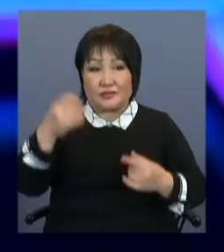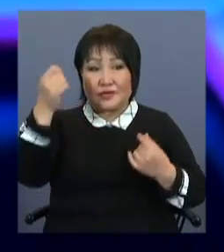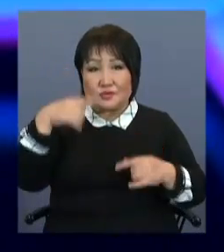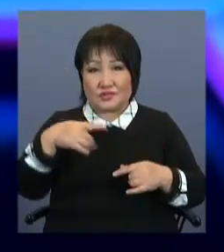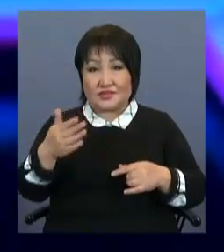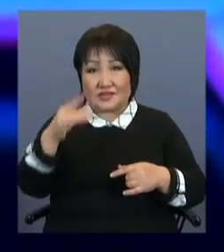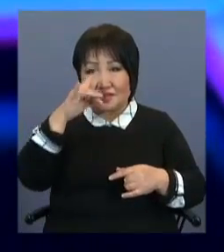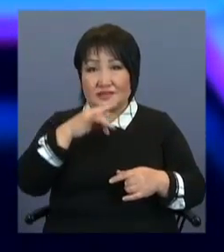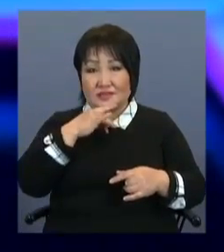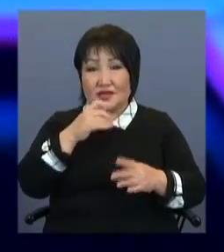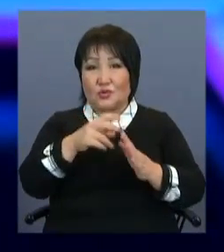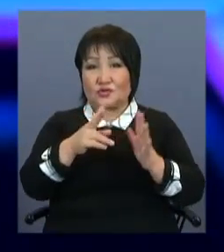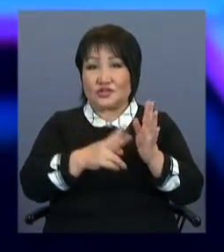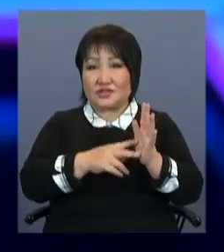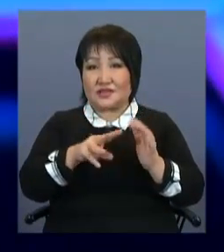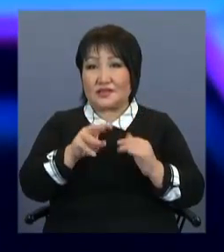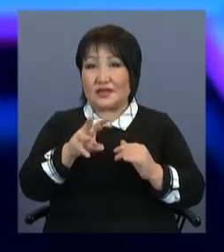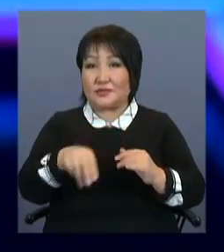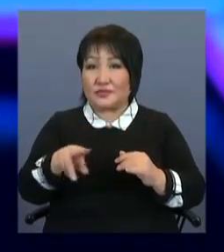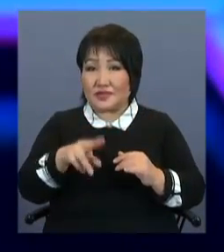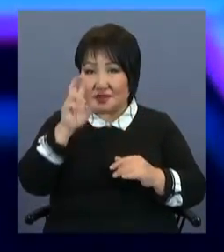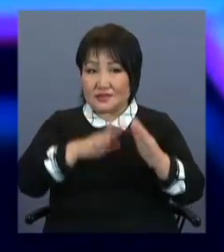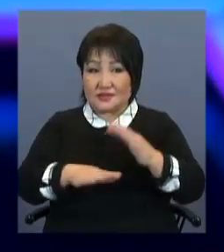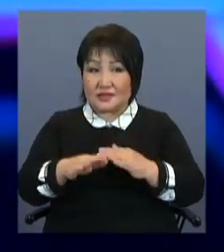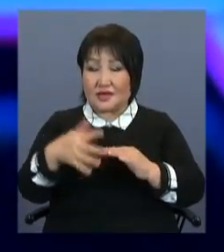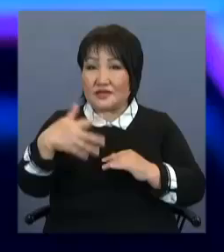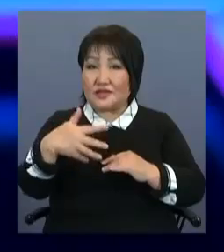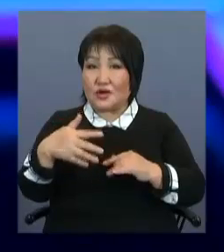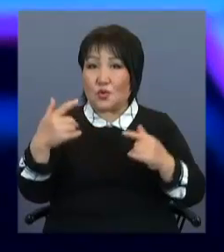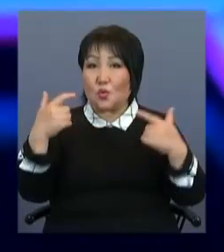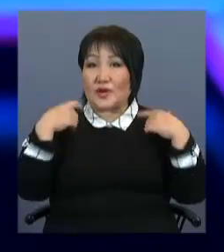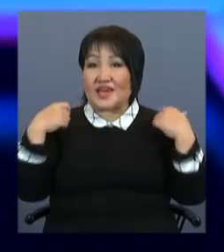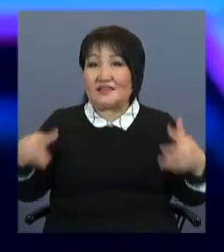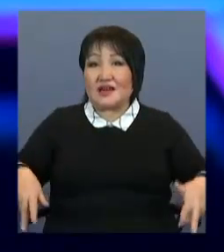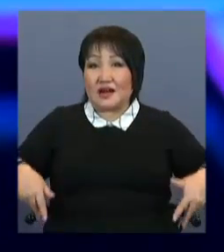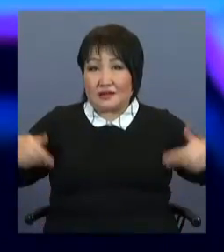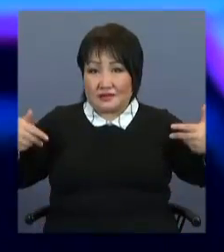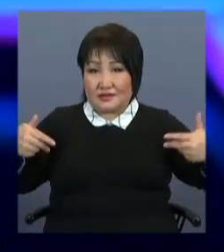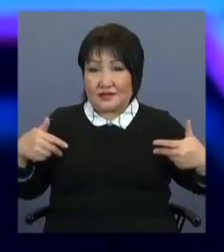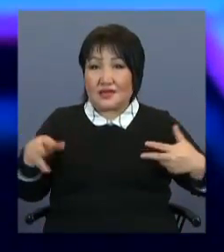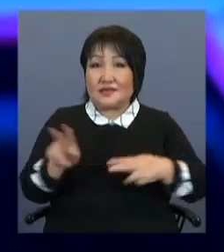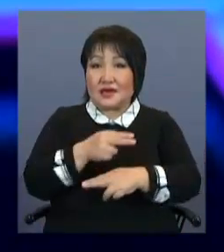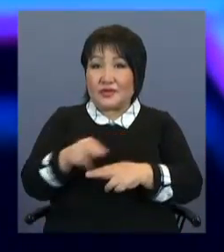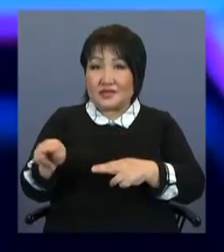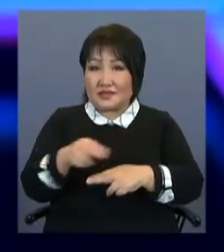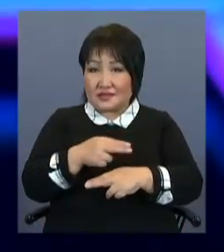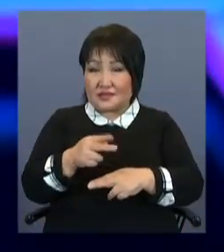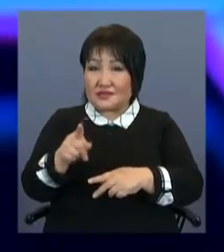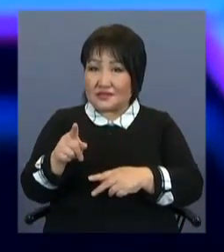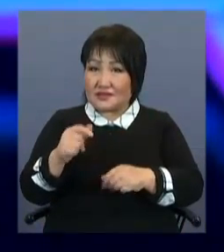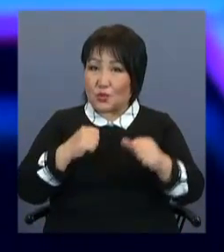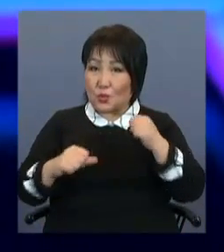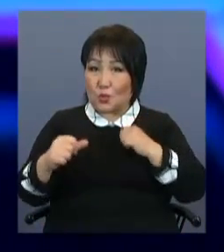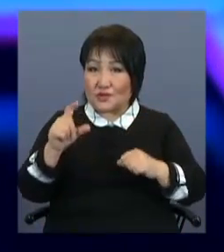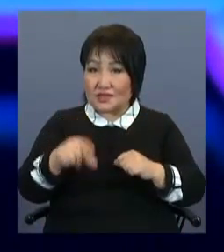Қазақстанда 17, ТМД елінде 50 генералды тәрбиелеп шығарған ұстазсыз. Енді сіздің қазіргі